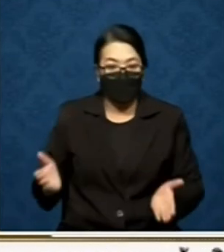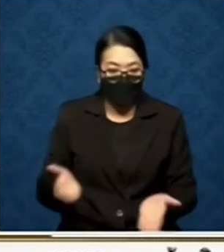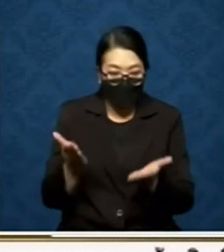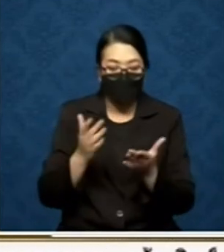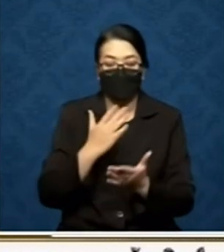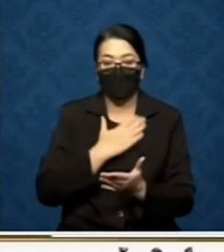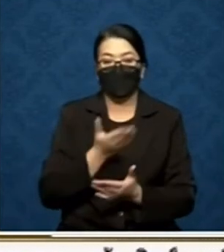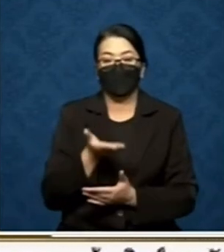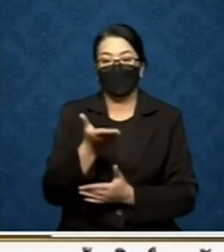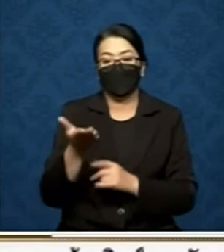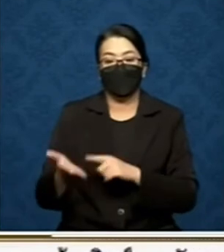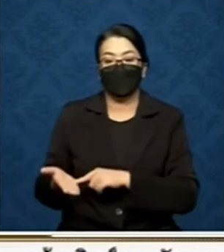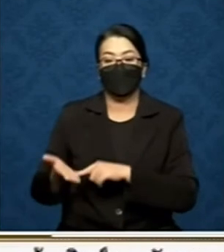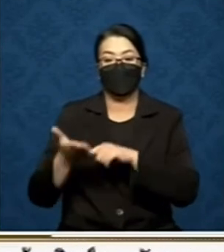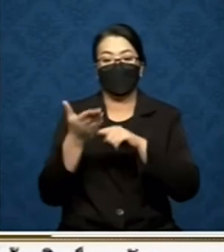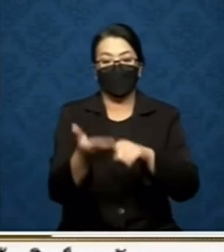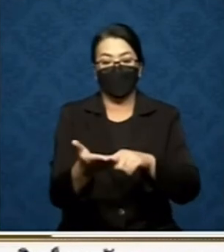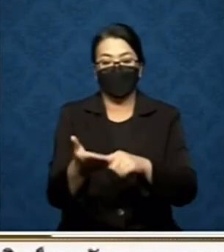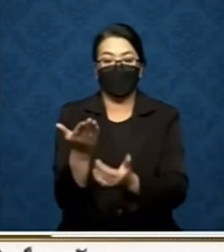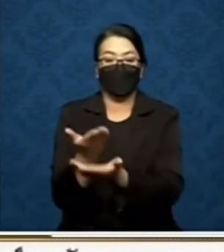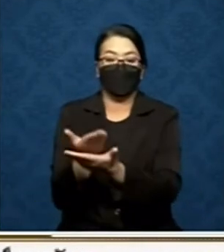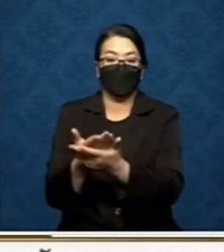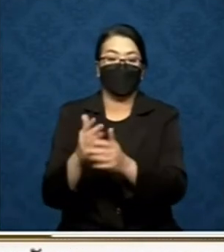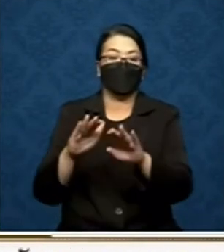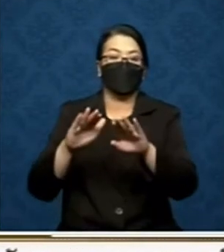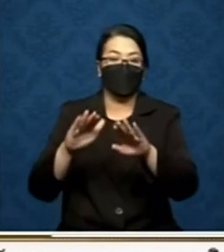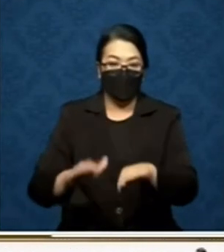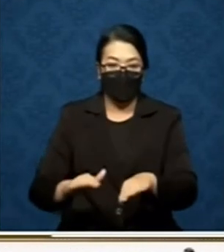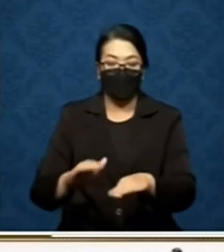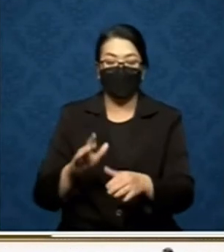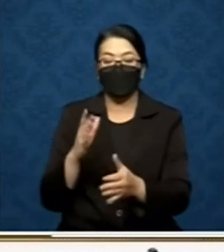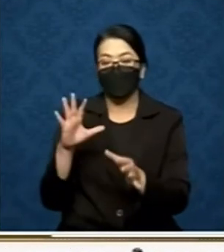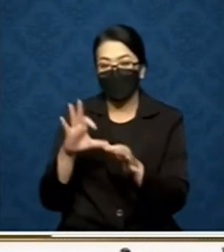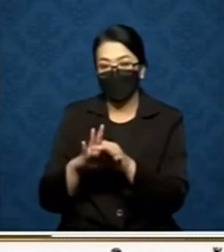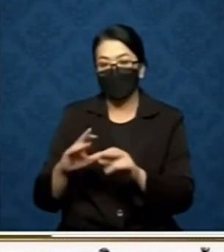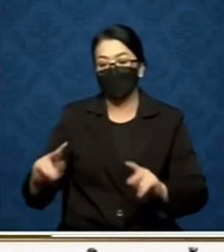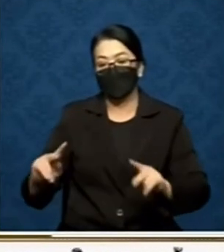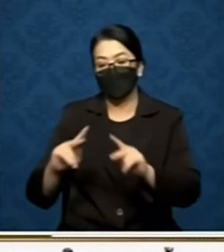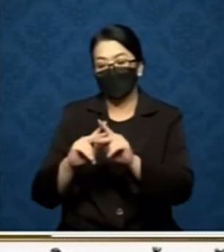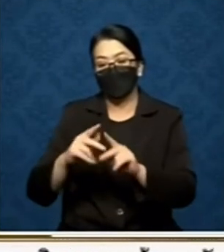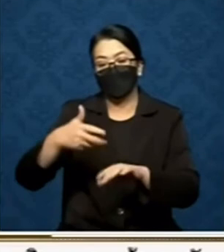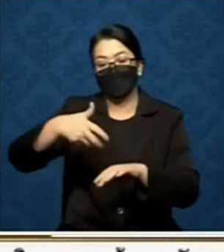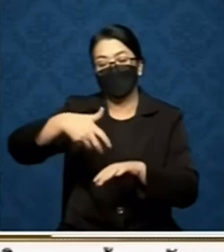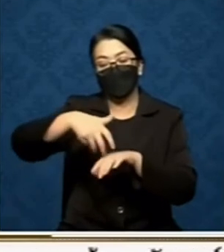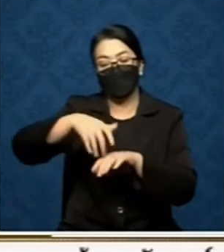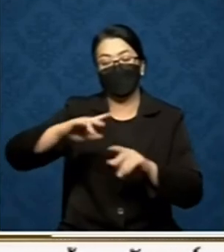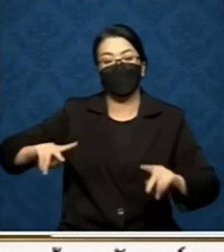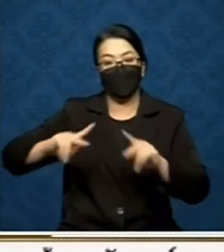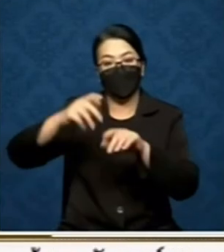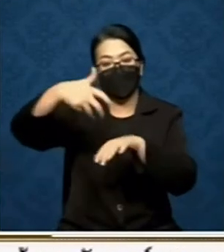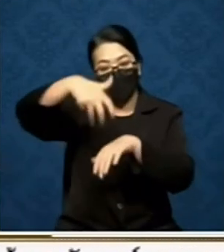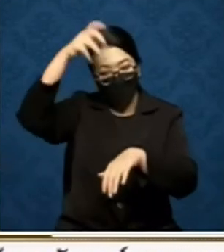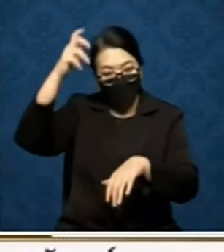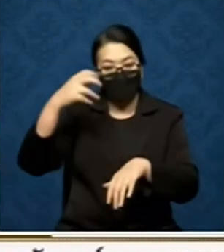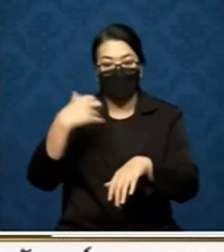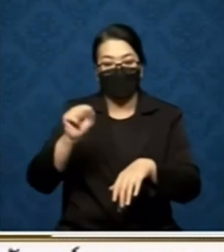การที่ผมได้ขอเสนอแปรญัตติเพื่อปรับลดวงเงินในส่วนของกระทรวงมหาดไทยลง 10%ประมาณ